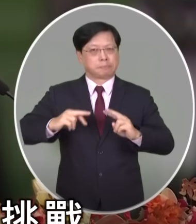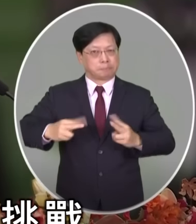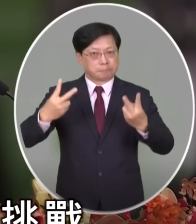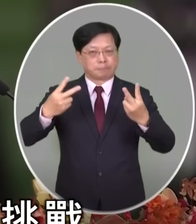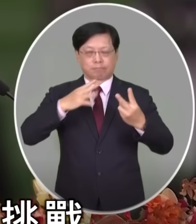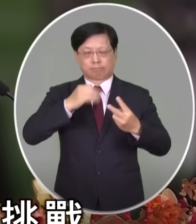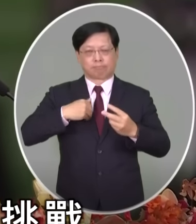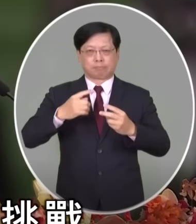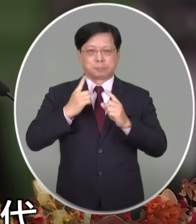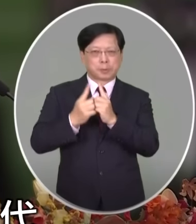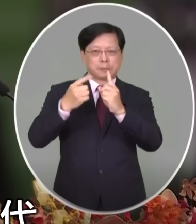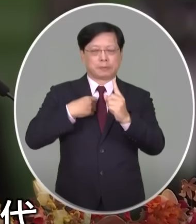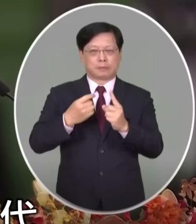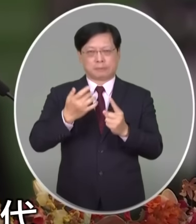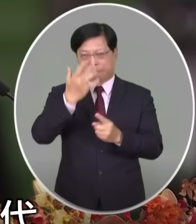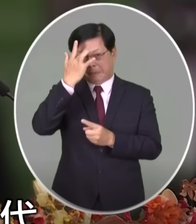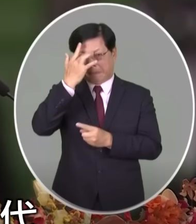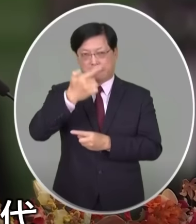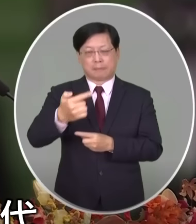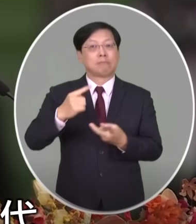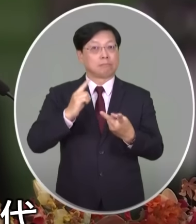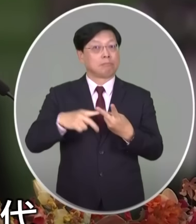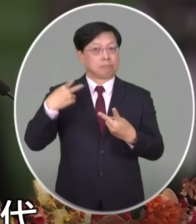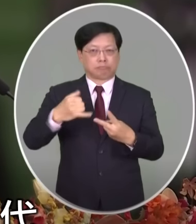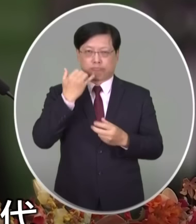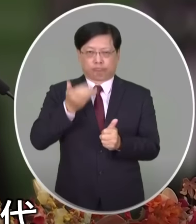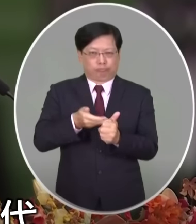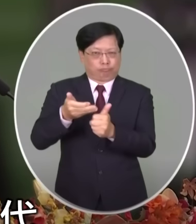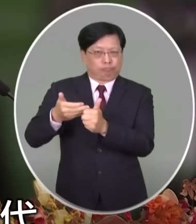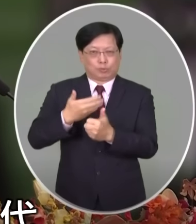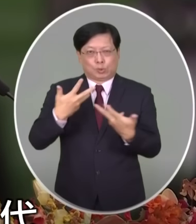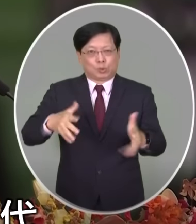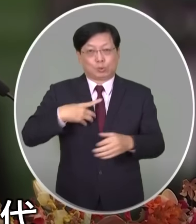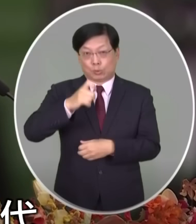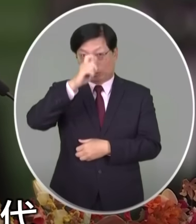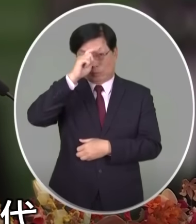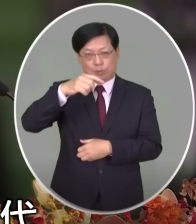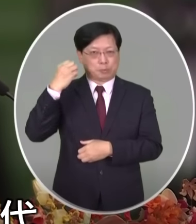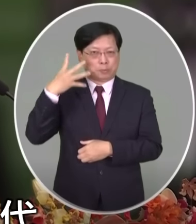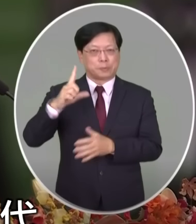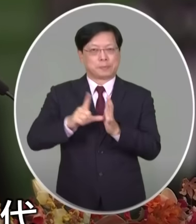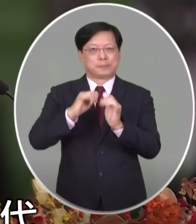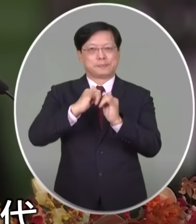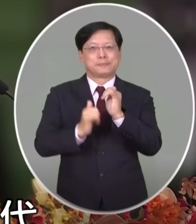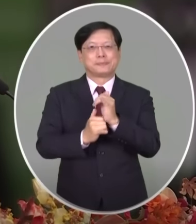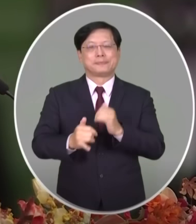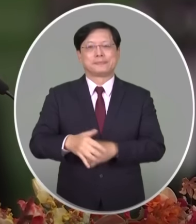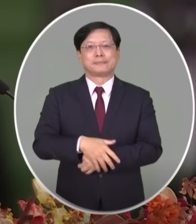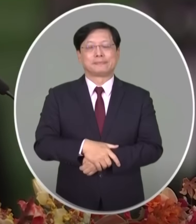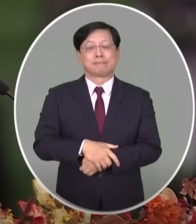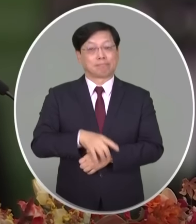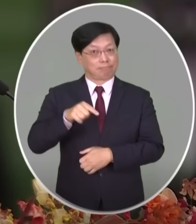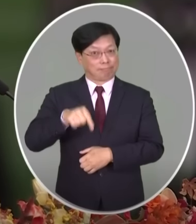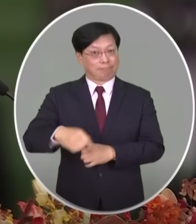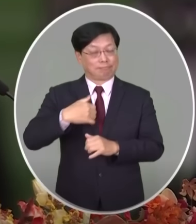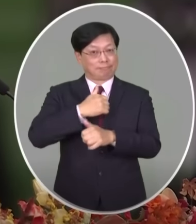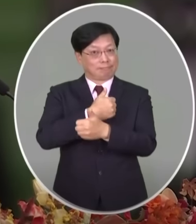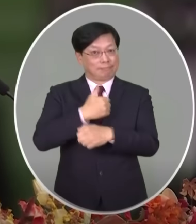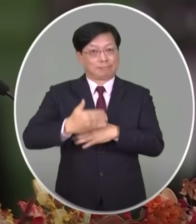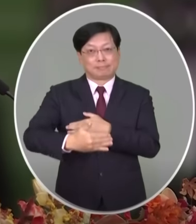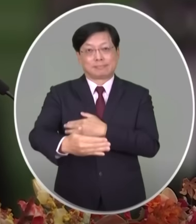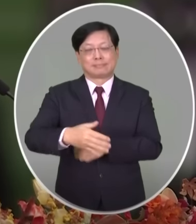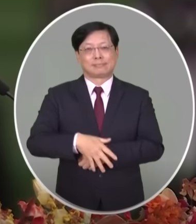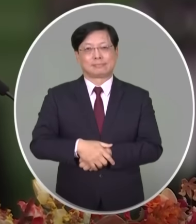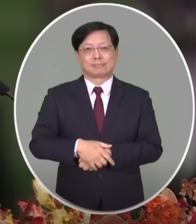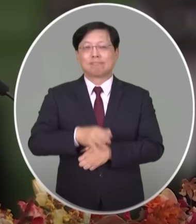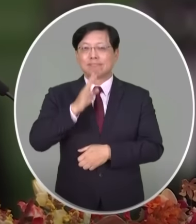满挑战又孕育无限希望的新时代。这段历程是